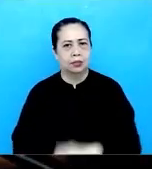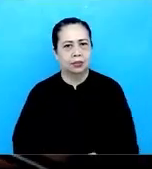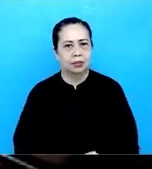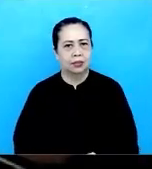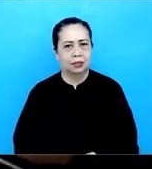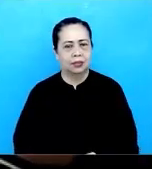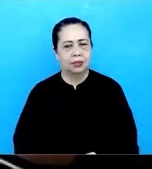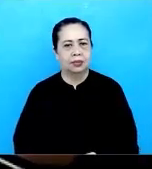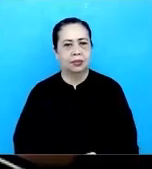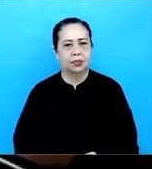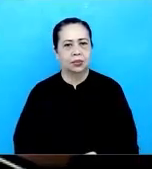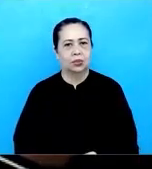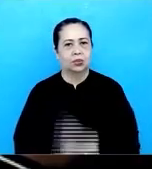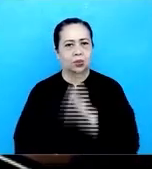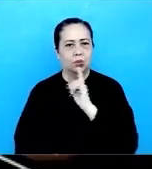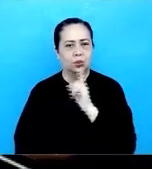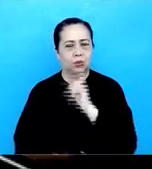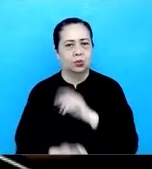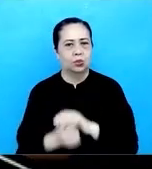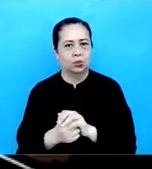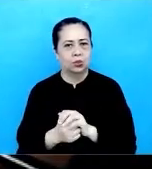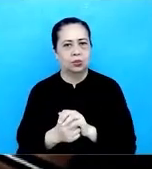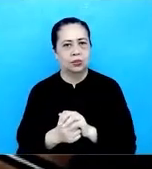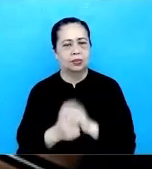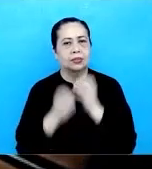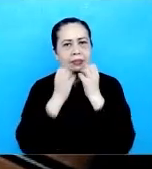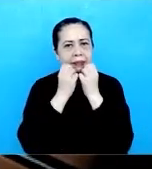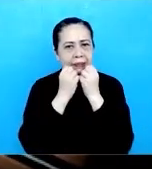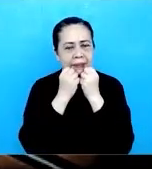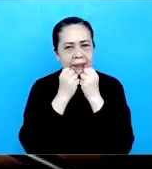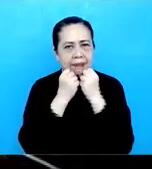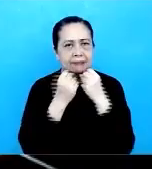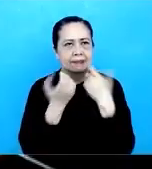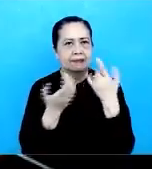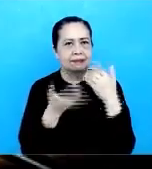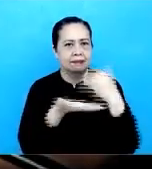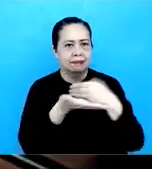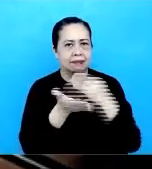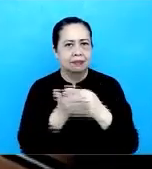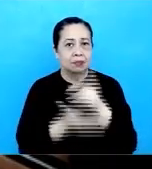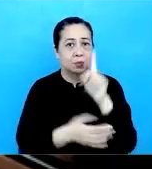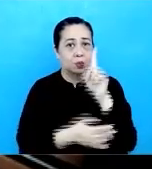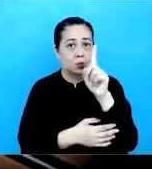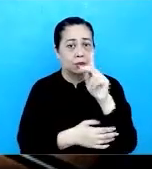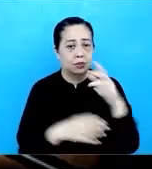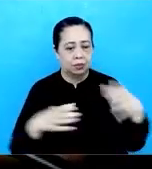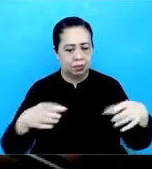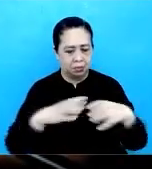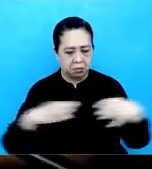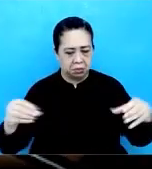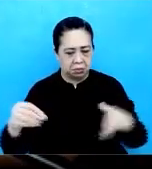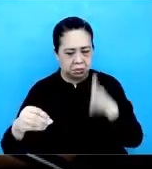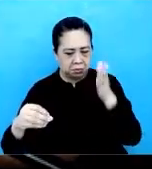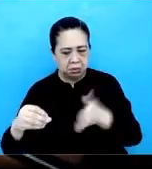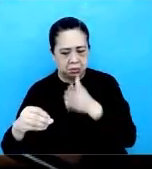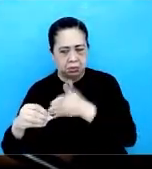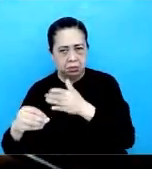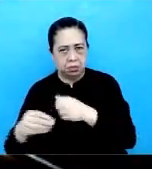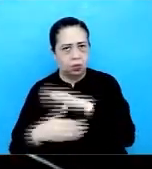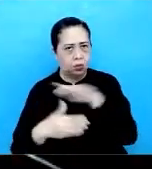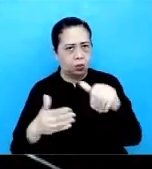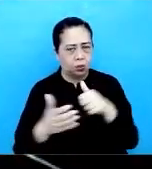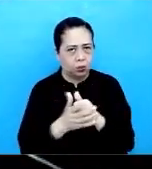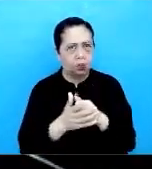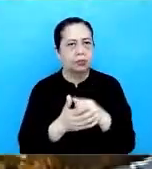talaga, kaya pinagkakasyan na lang. E yung isang buo, hahatiin para makakain lahat ng kasama